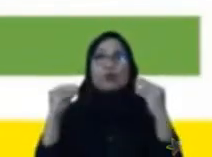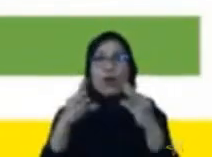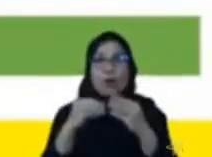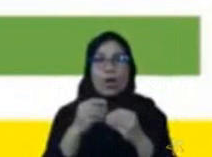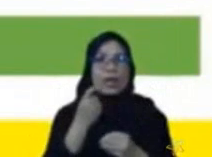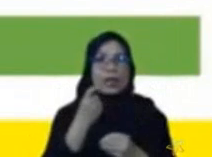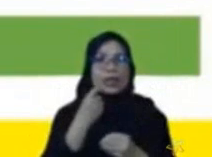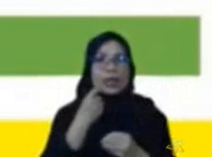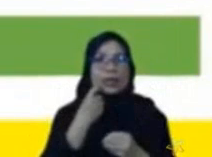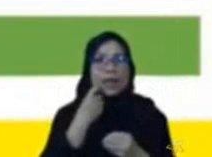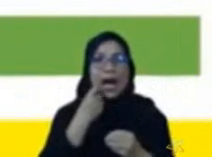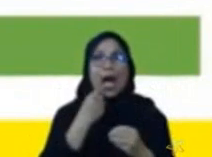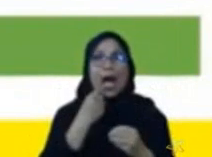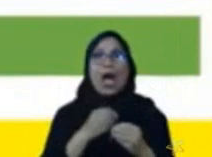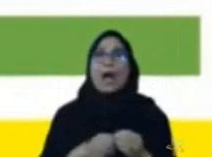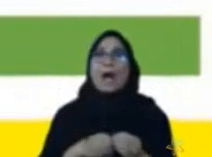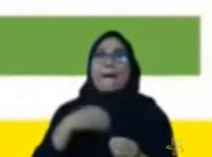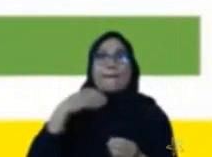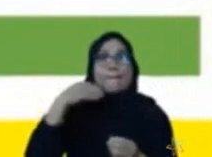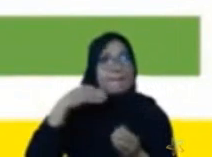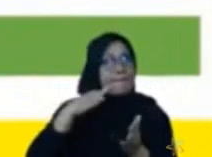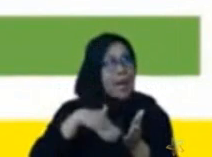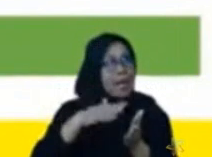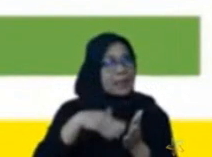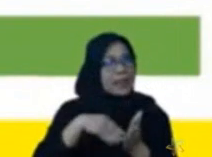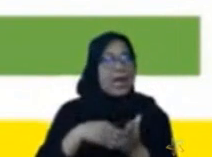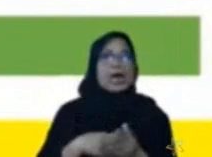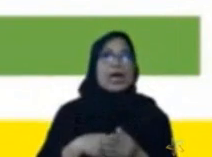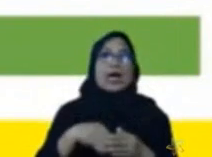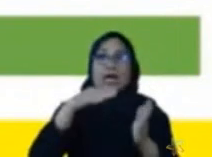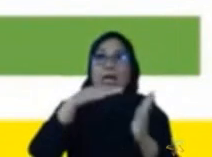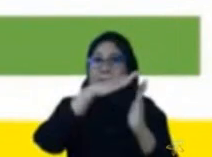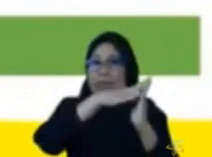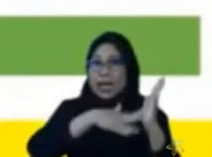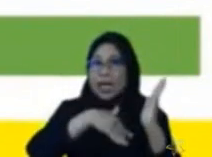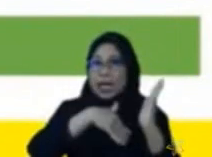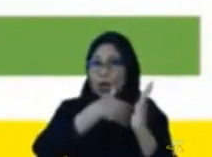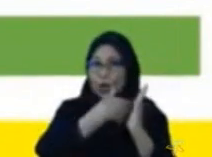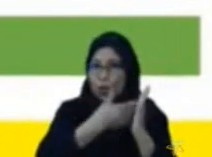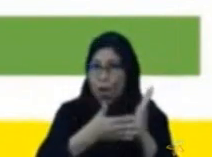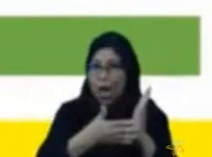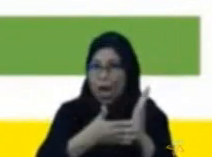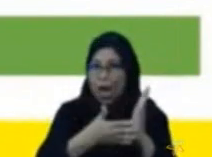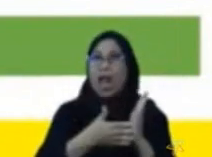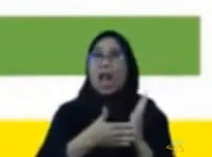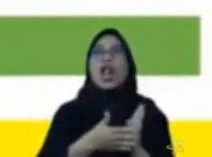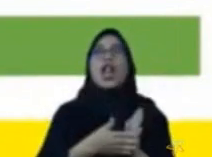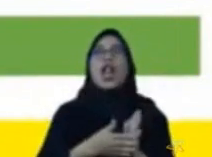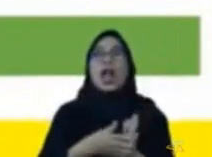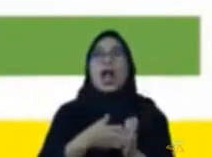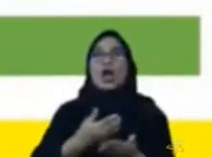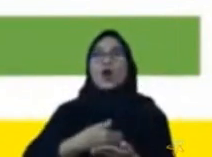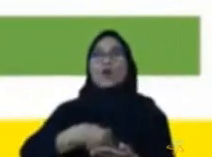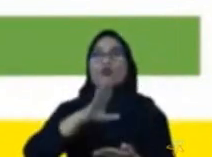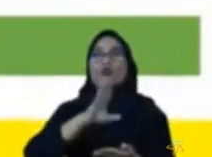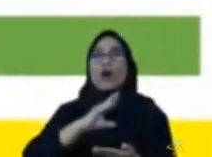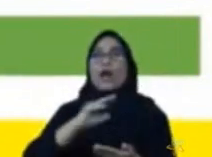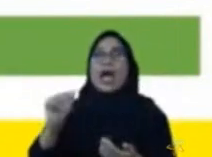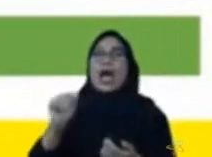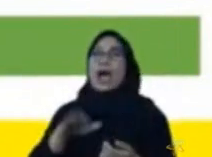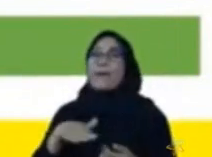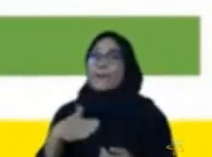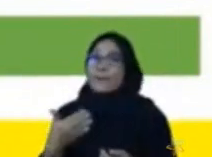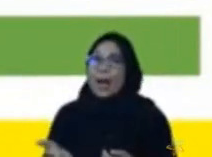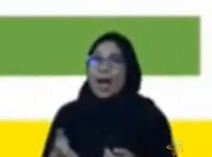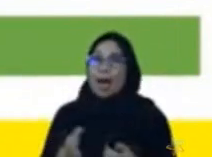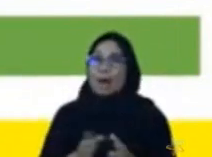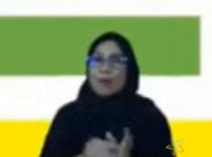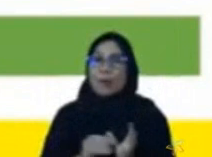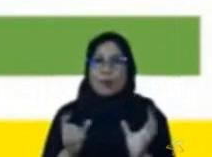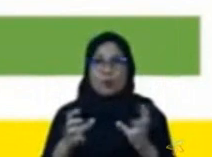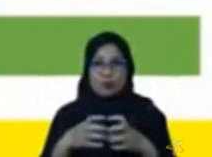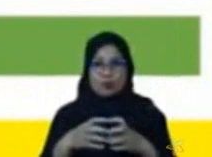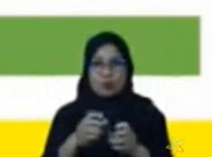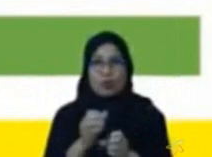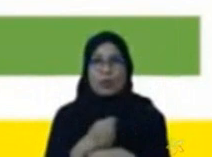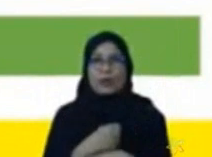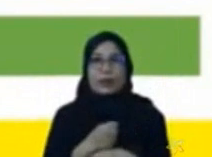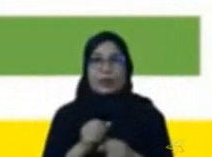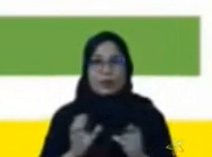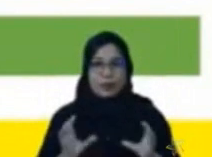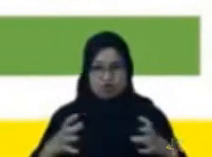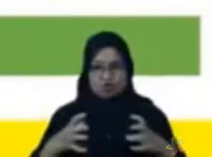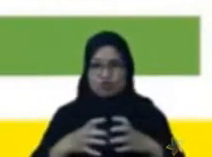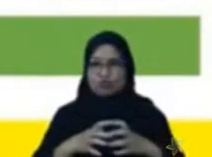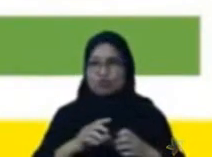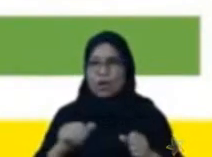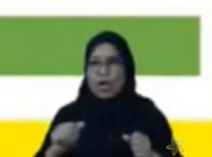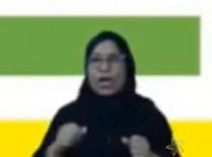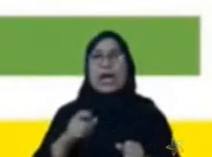kemudian tentang jadwal pelajaran, kebutuhan peserta didik yang harus dipersiapkan itu apa saja, dan pembentukan paguyuban. Karena